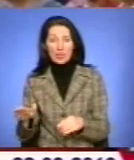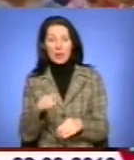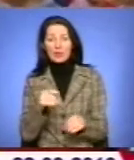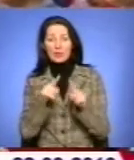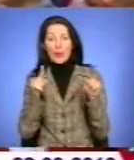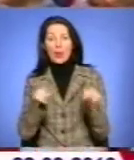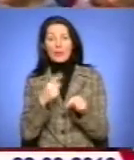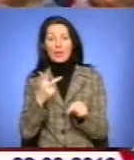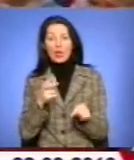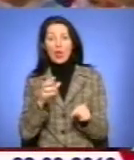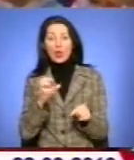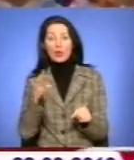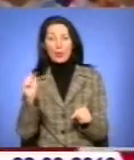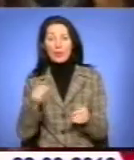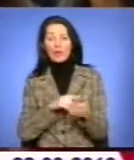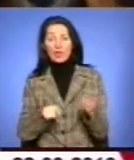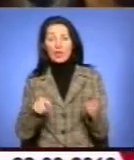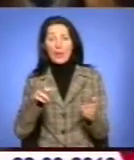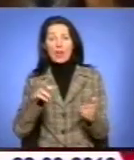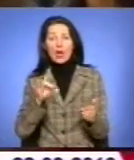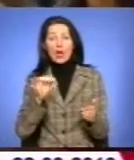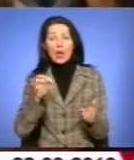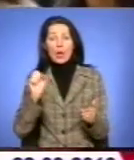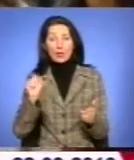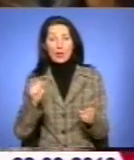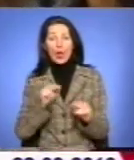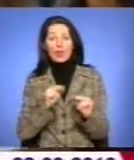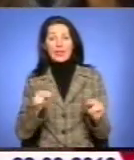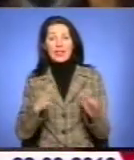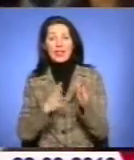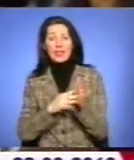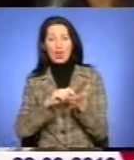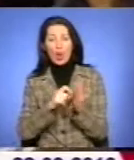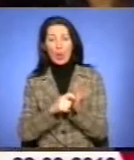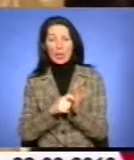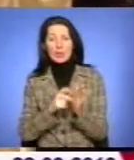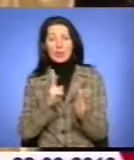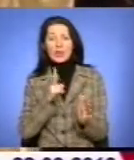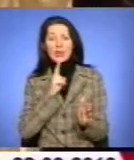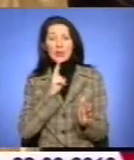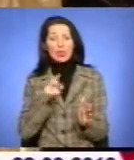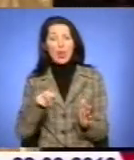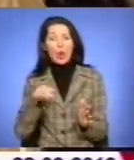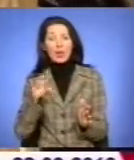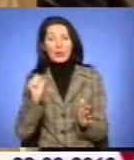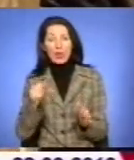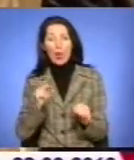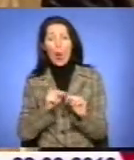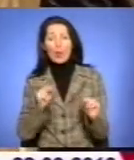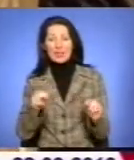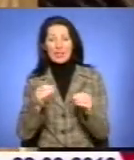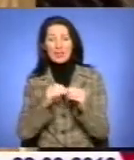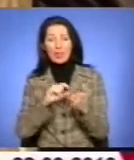ступеня відзначено Марину Романюк, ученицю 9 класу Кременецького ліцею імені Уласа Самчука та учня 10 класу